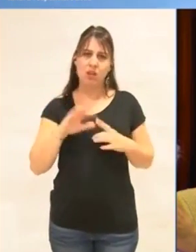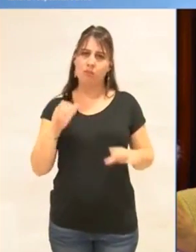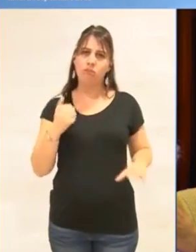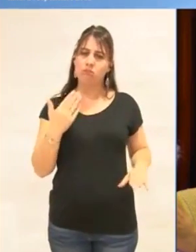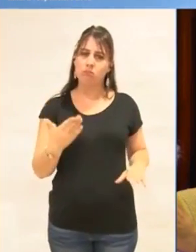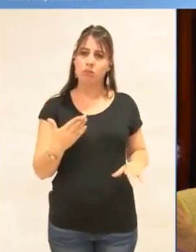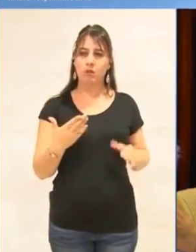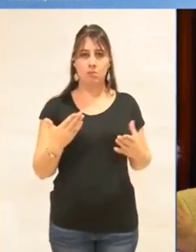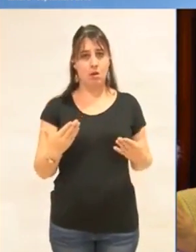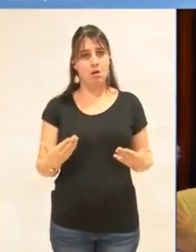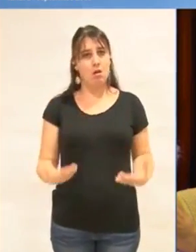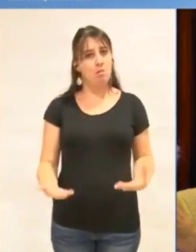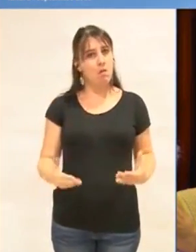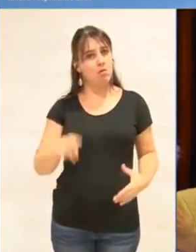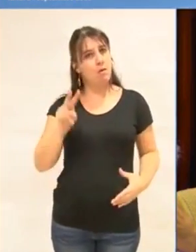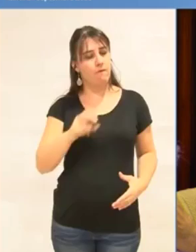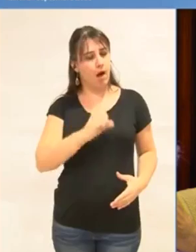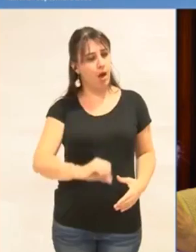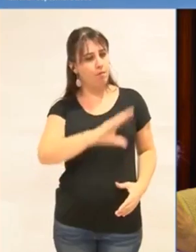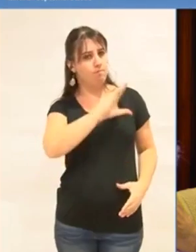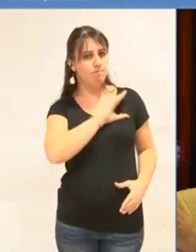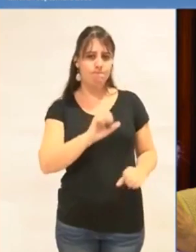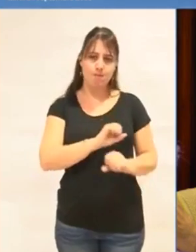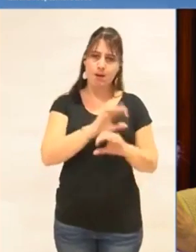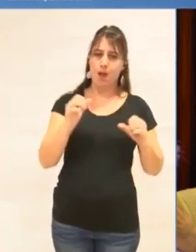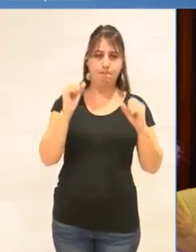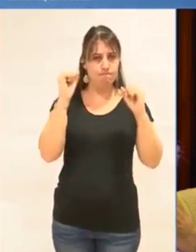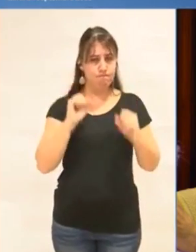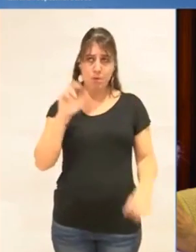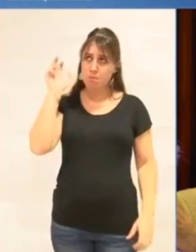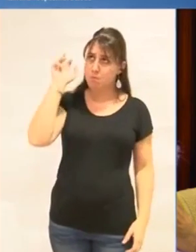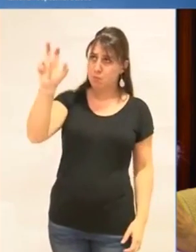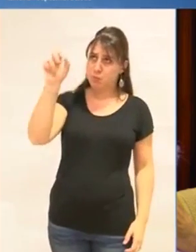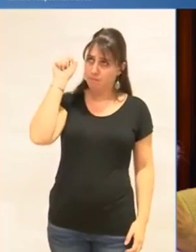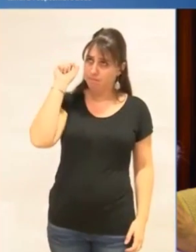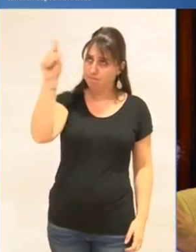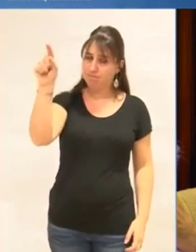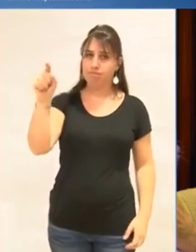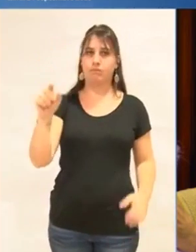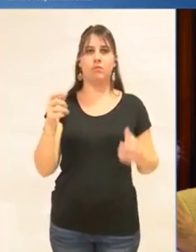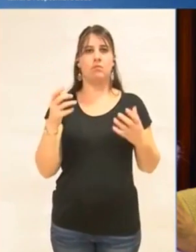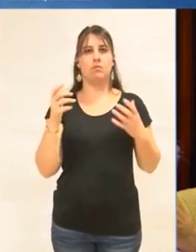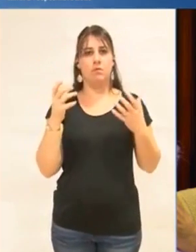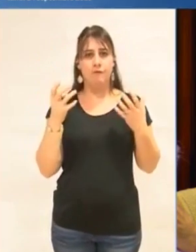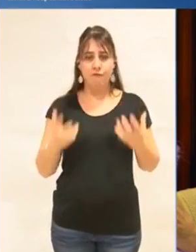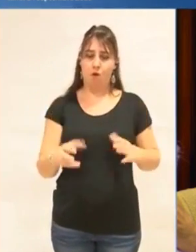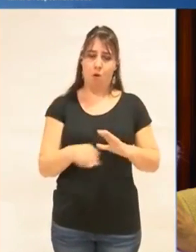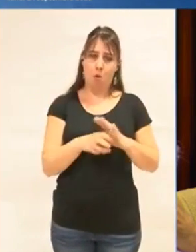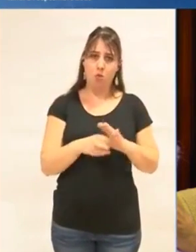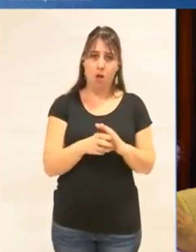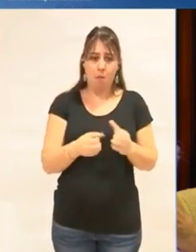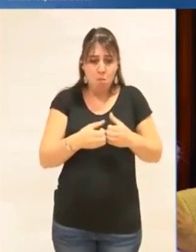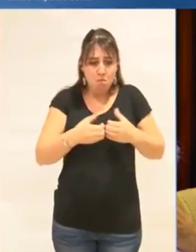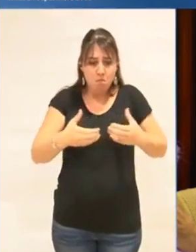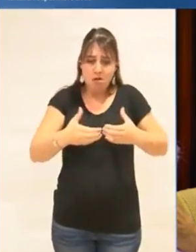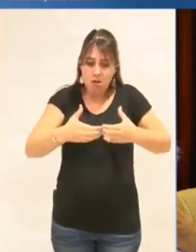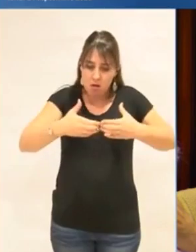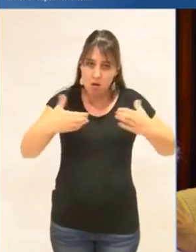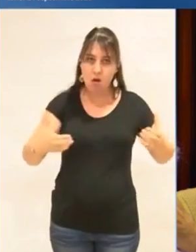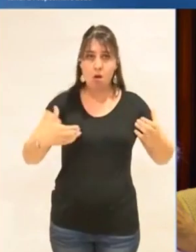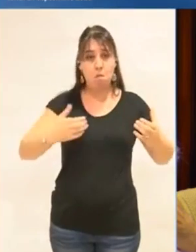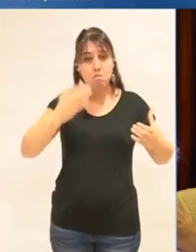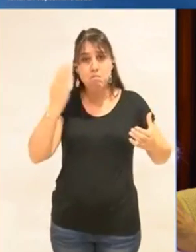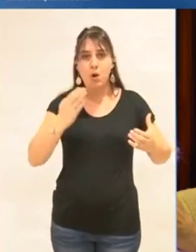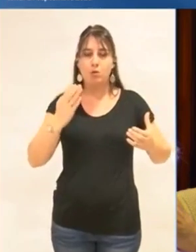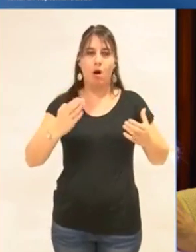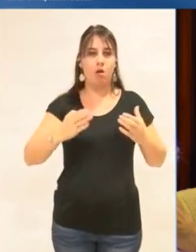Mais il y a maintenant une responsabilité claire de l'État sur la durée à redonner à Grenoble des moyens indispensables